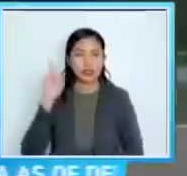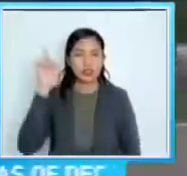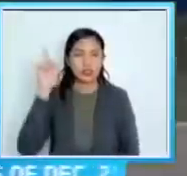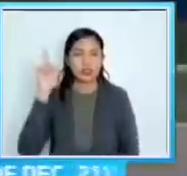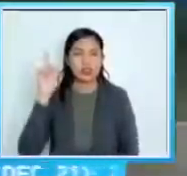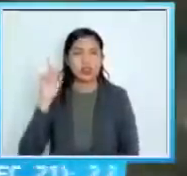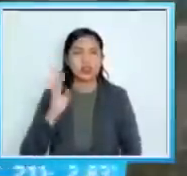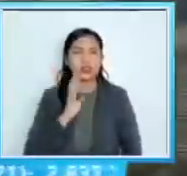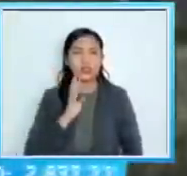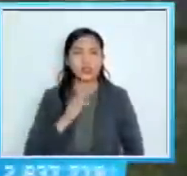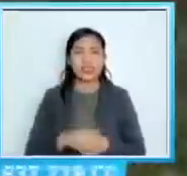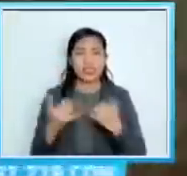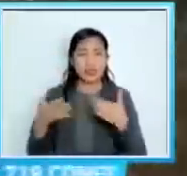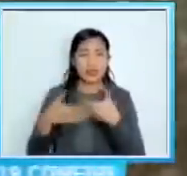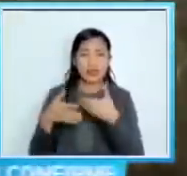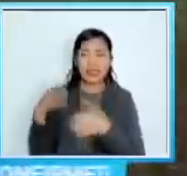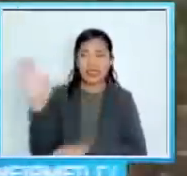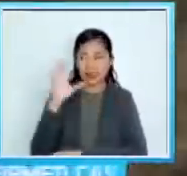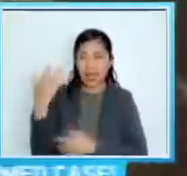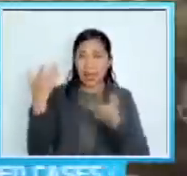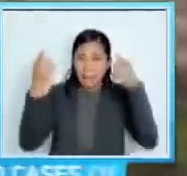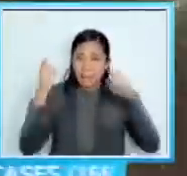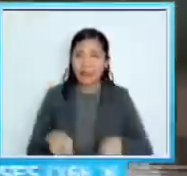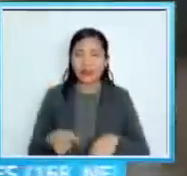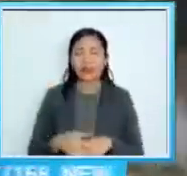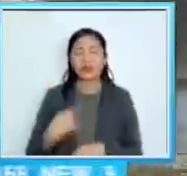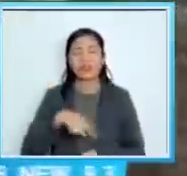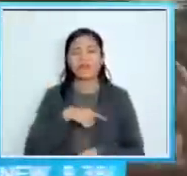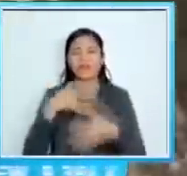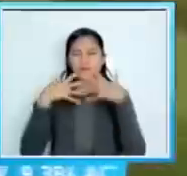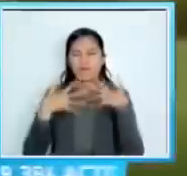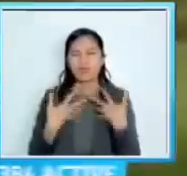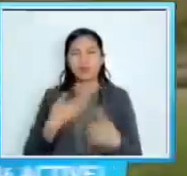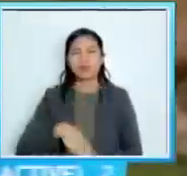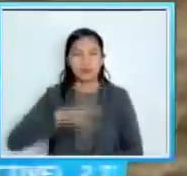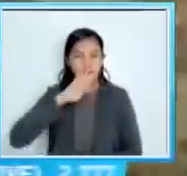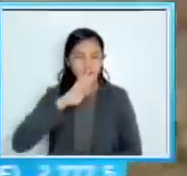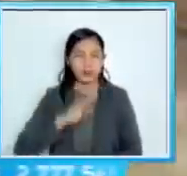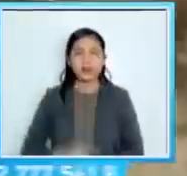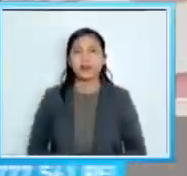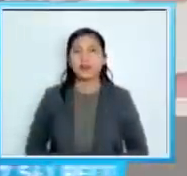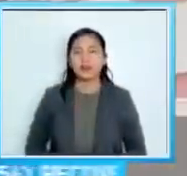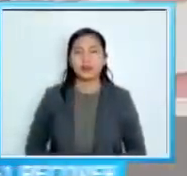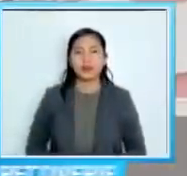Christmas, tsaka lang dumaan ito. So malungkot talaga, malungkot ito. Mm-hmm. We need help. We Palawan really needs help.